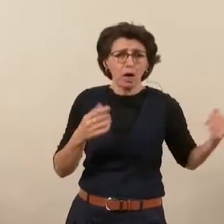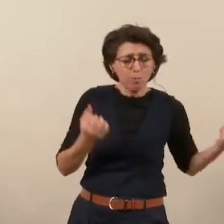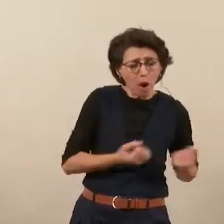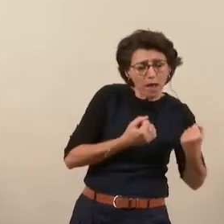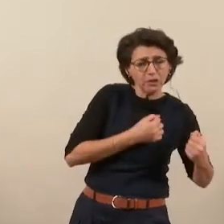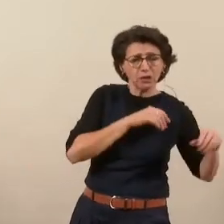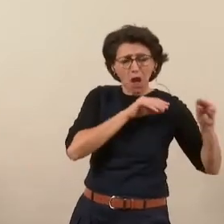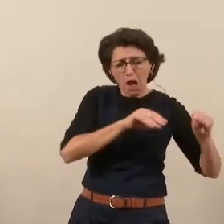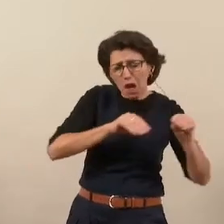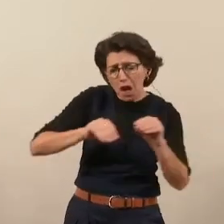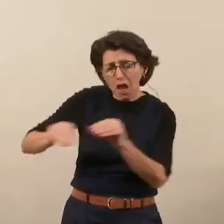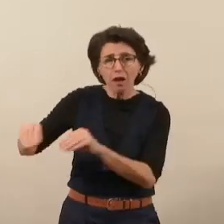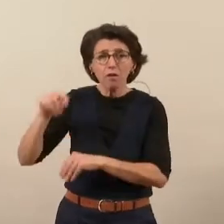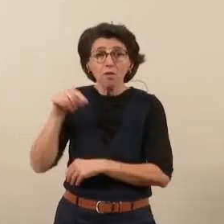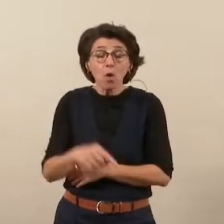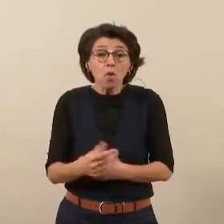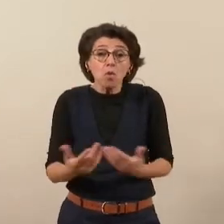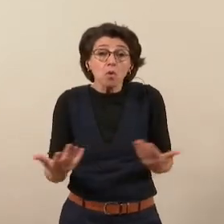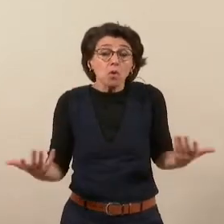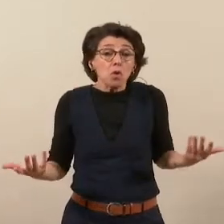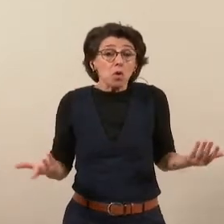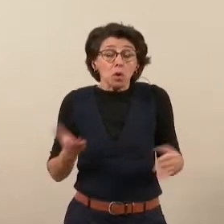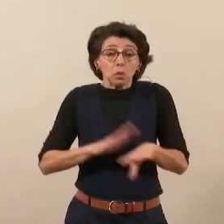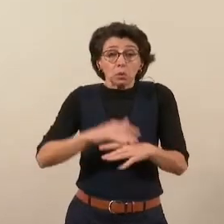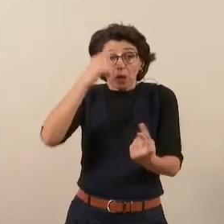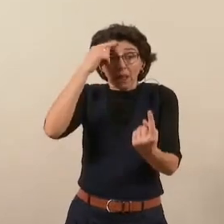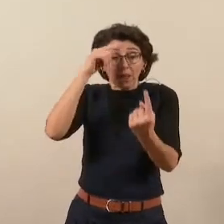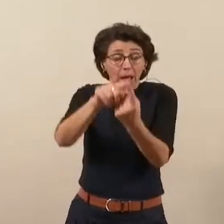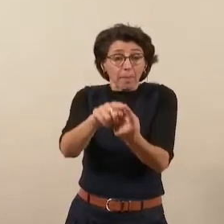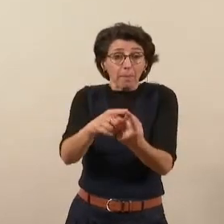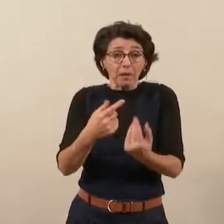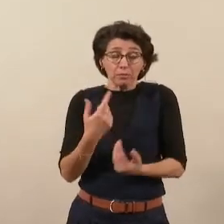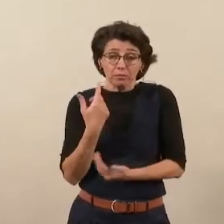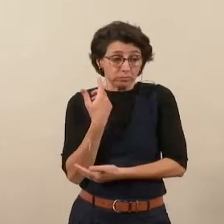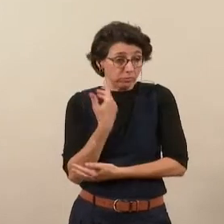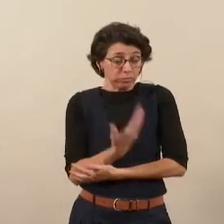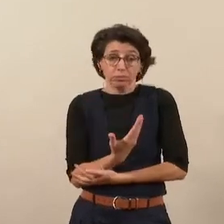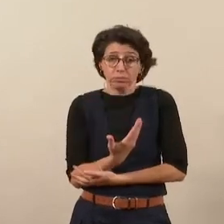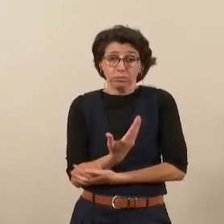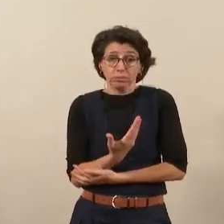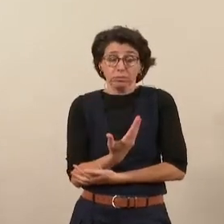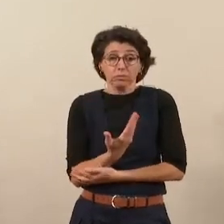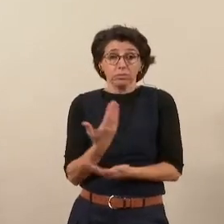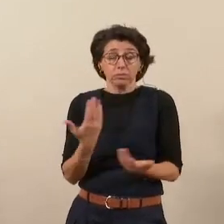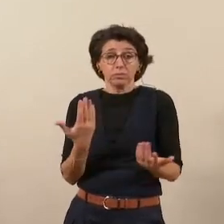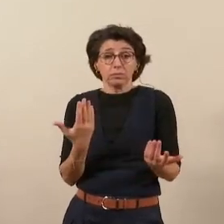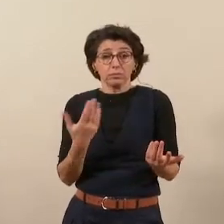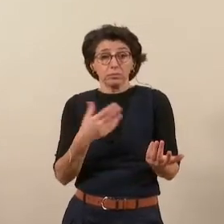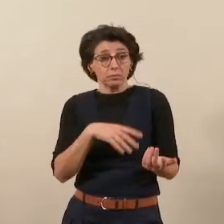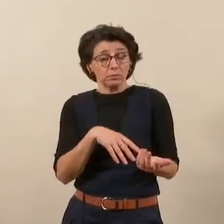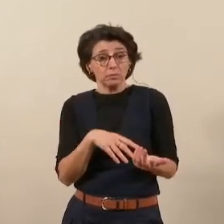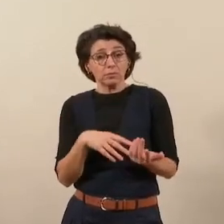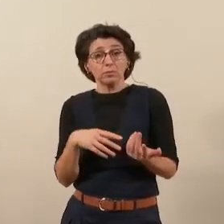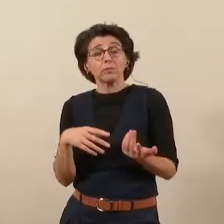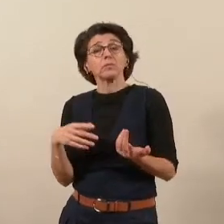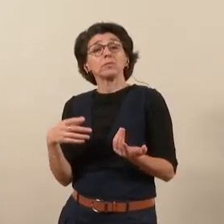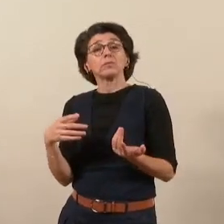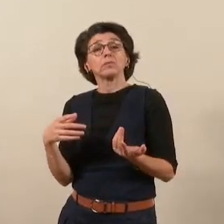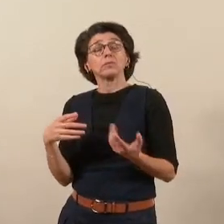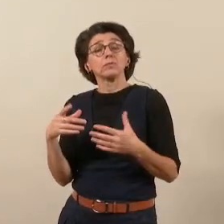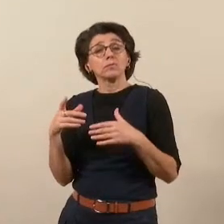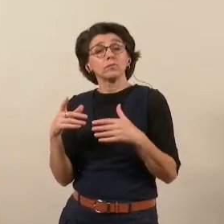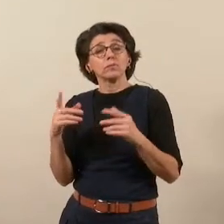l'ampleur nécessaire. Sur ces sujets-là, au contraire, nous pensons que la cellule familiale est celle qui doit être